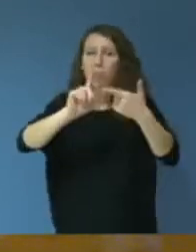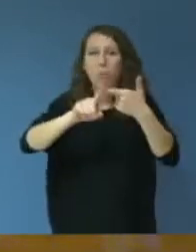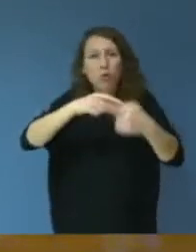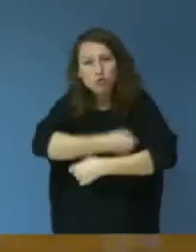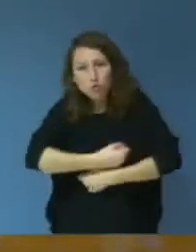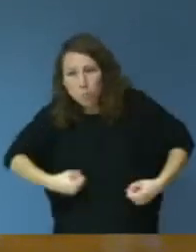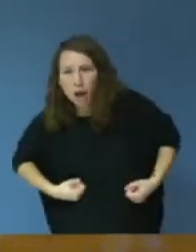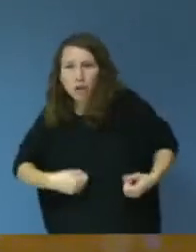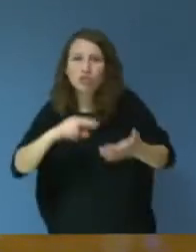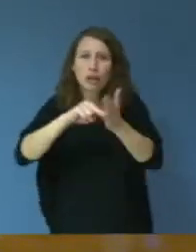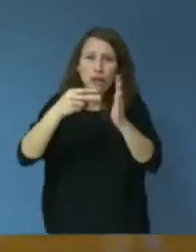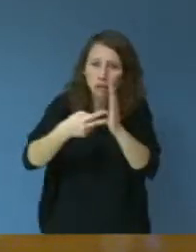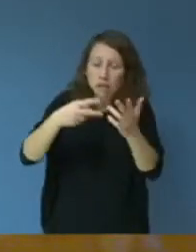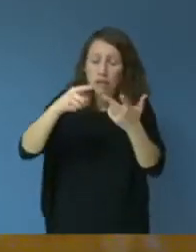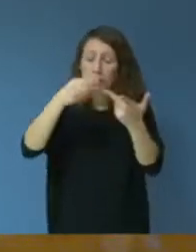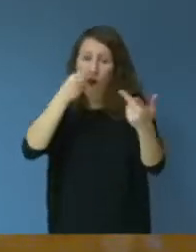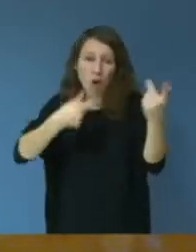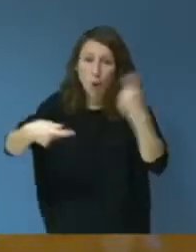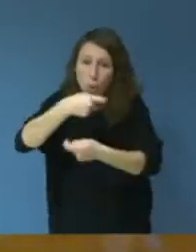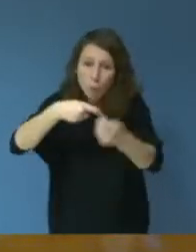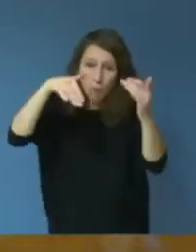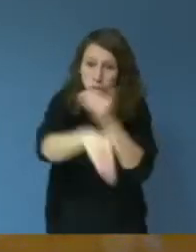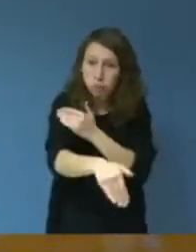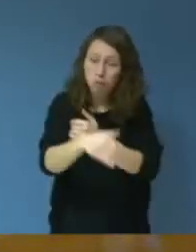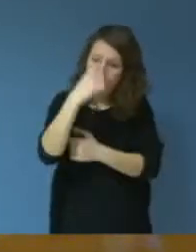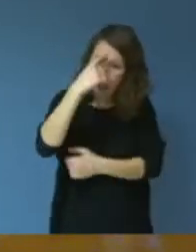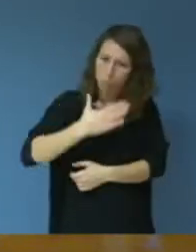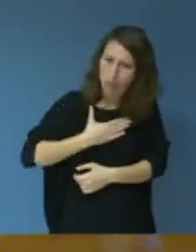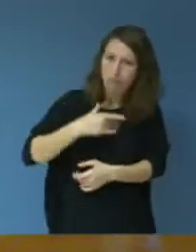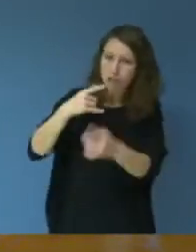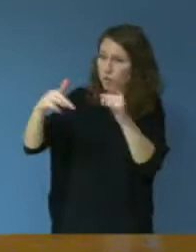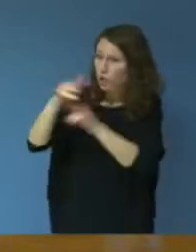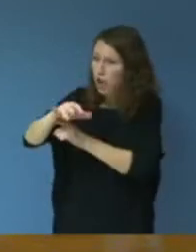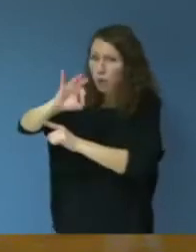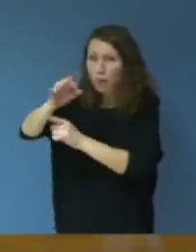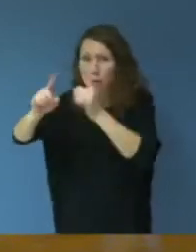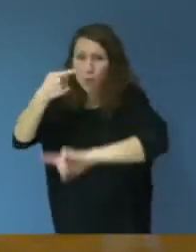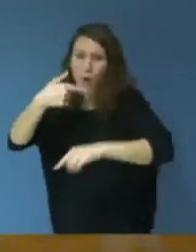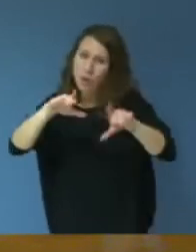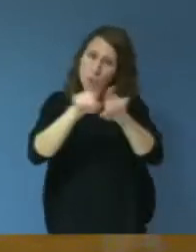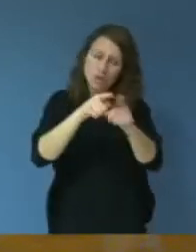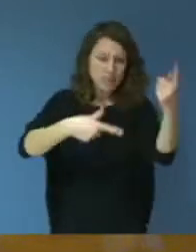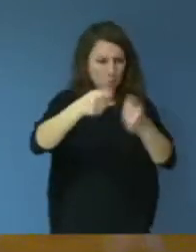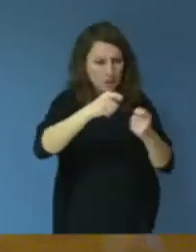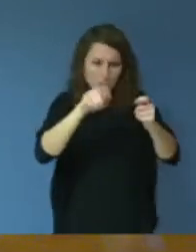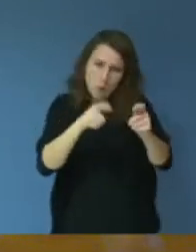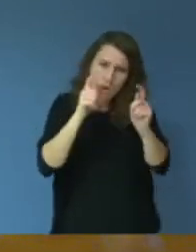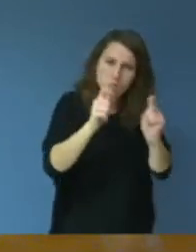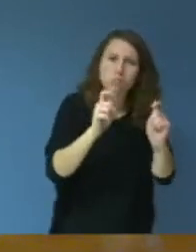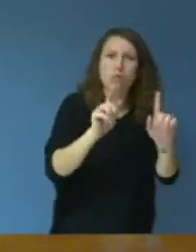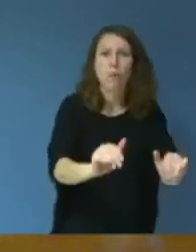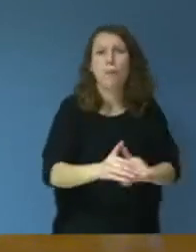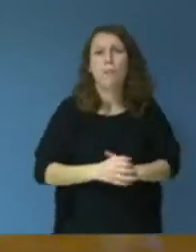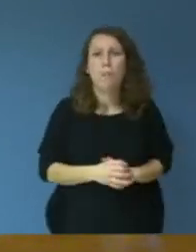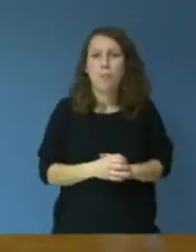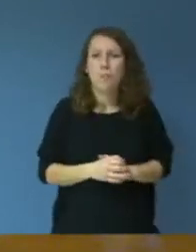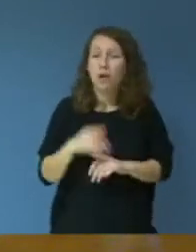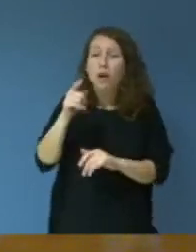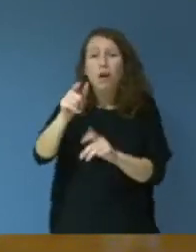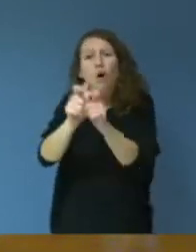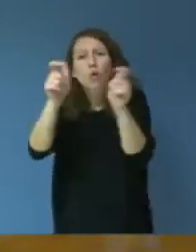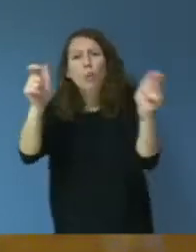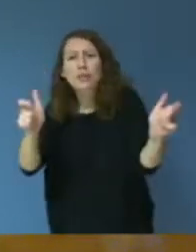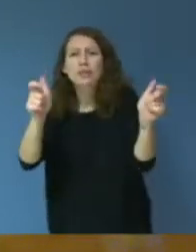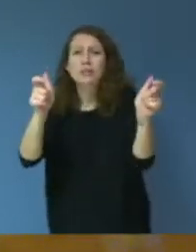à l'économique. Je pense que l'économique tire le social, même s'il y a un lien très étroit entre le social et l'économique. Les entreprises, donc, seront